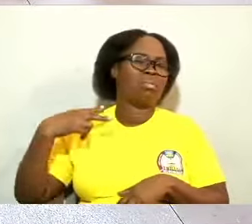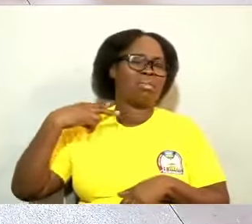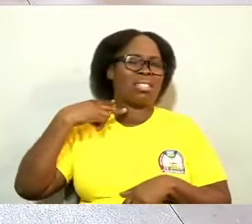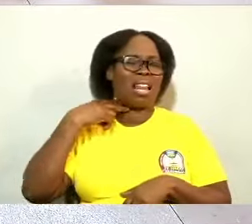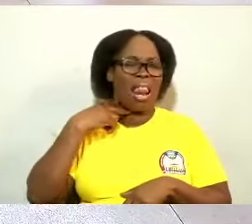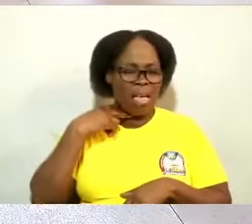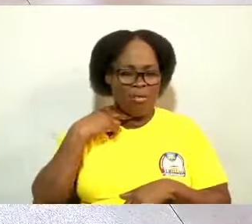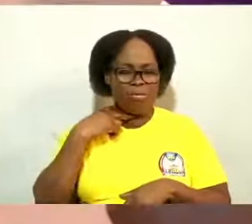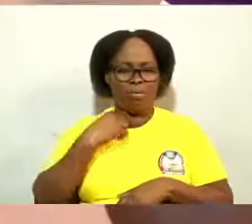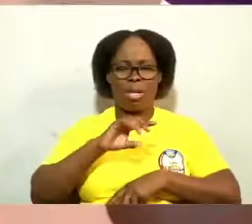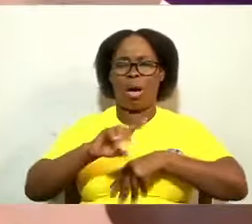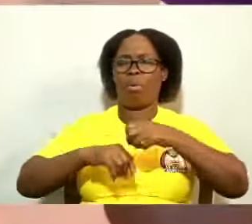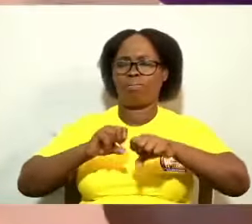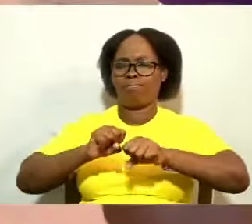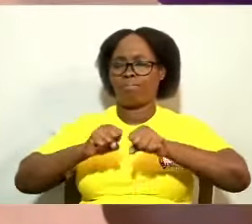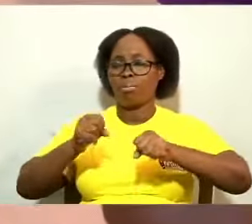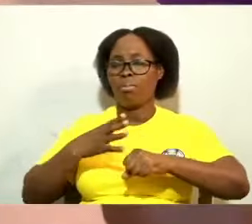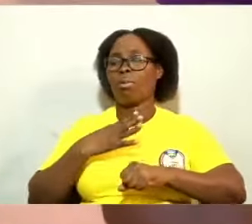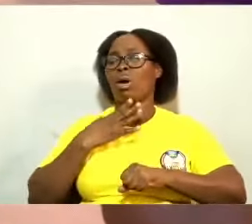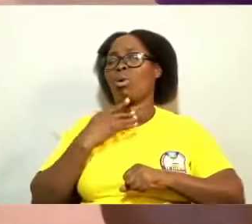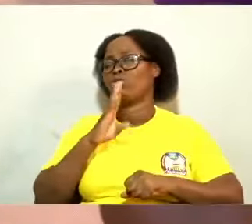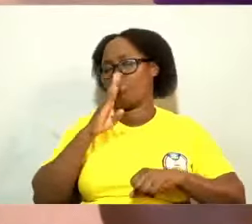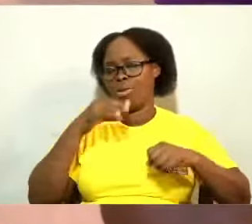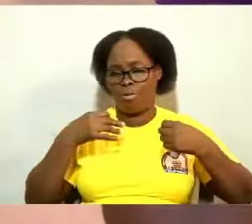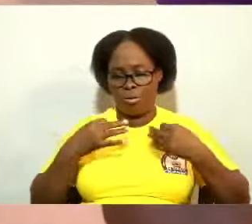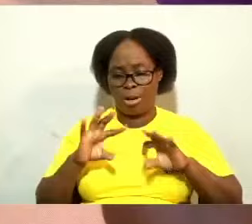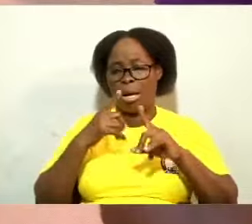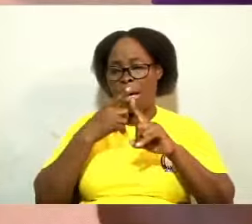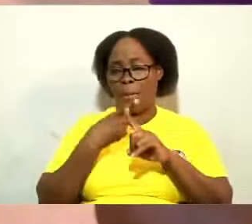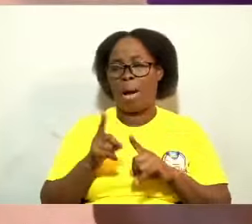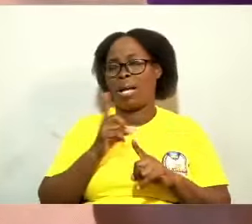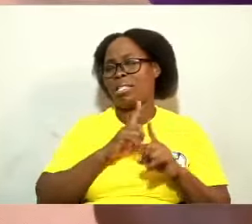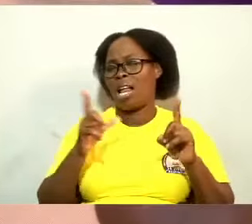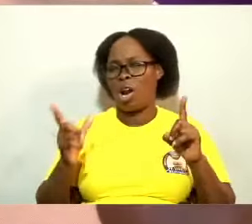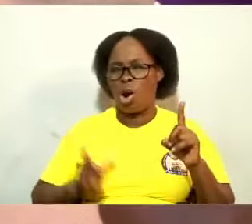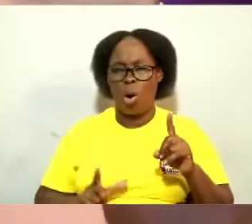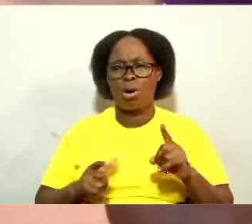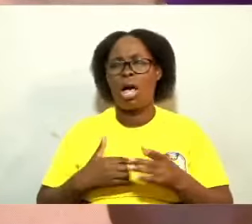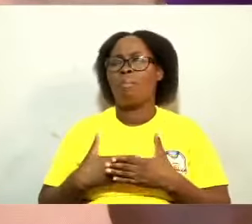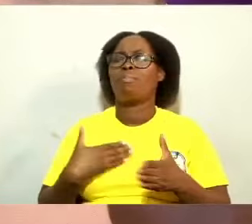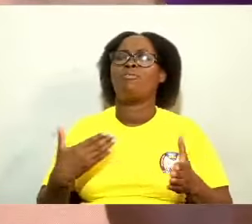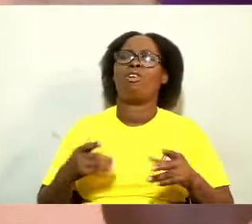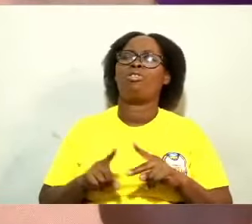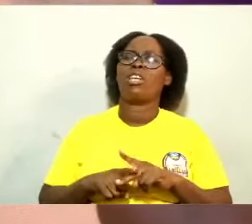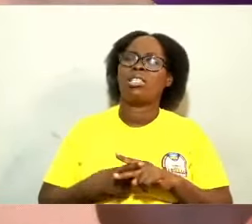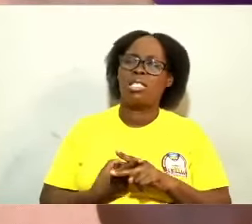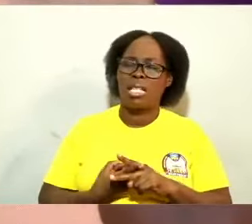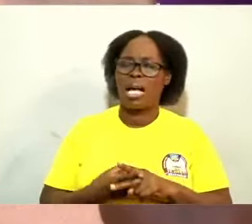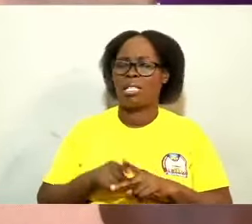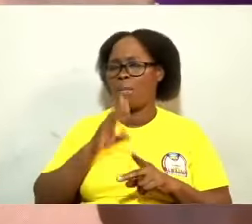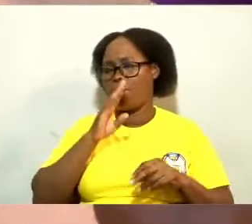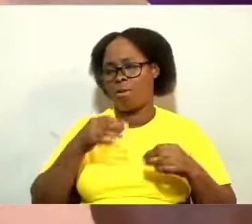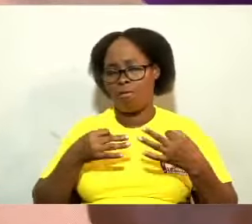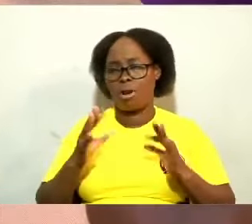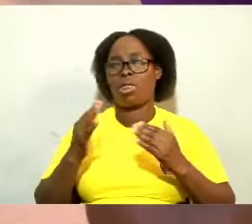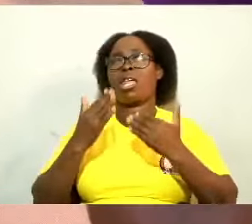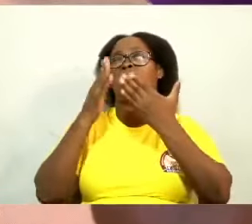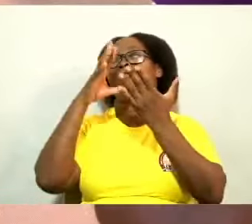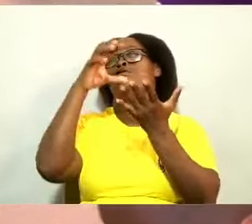wamekuwa wafungwa, wanataka kutoka, lakini Bwana kabla hawajatoka wamekuletea